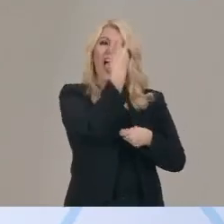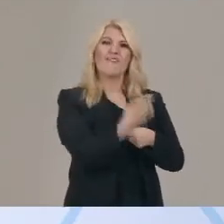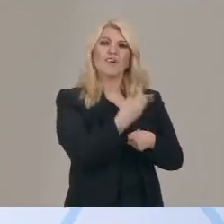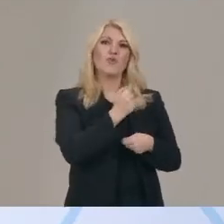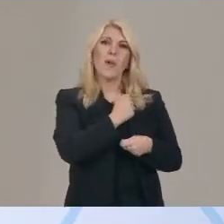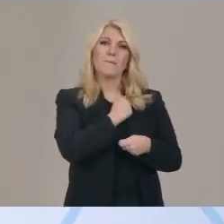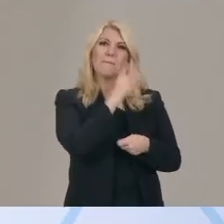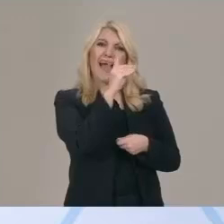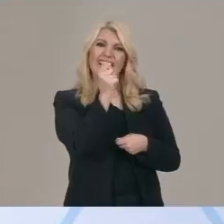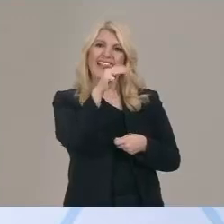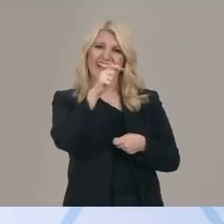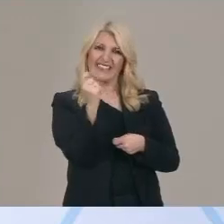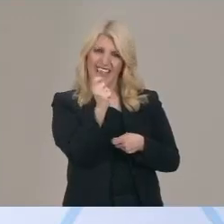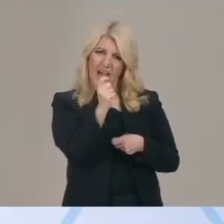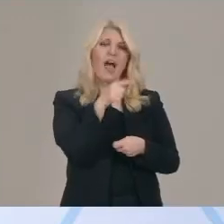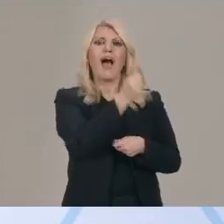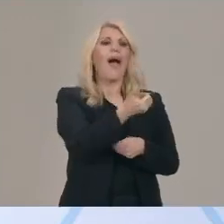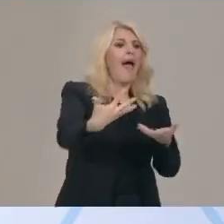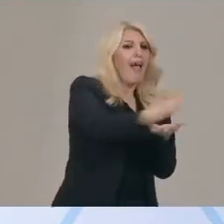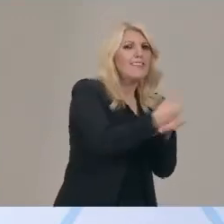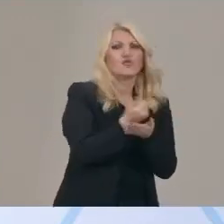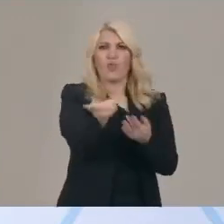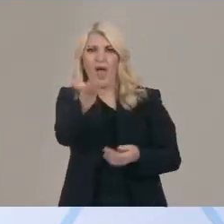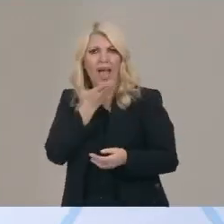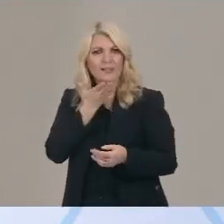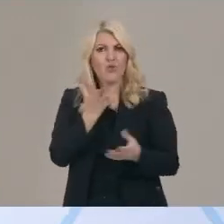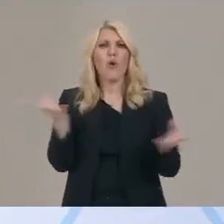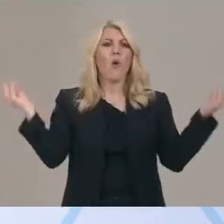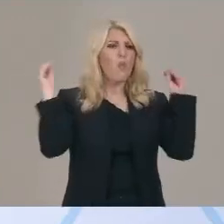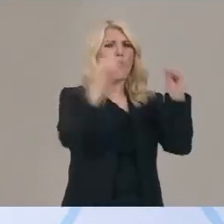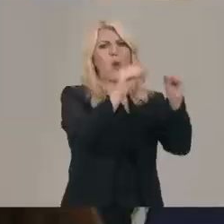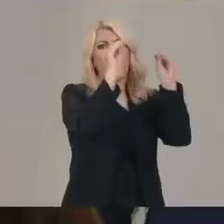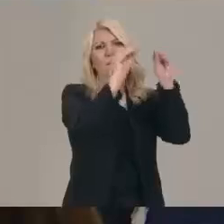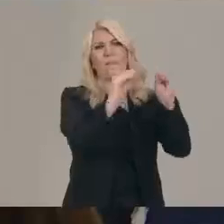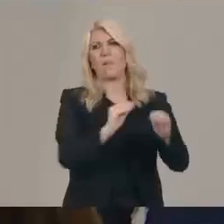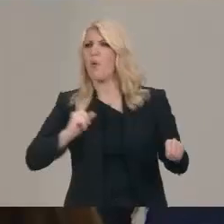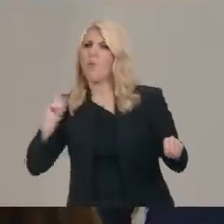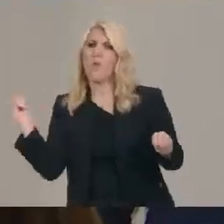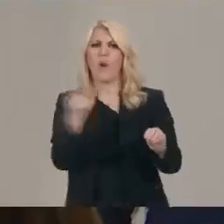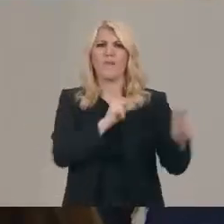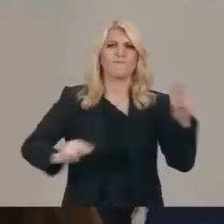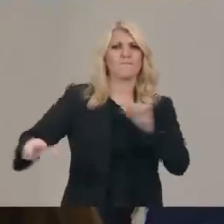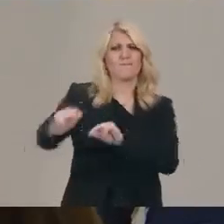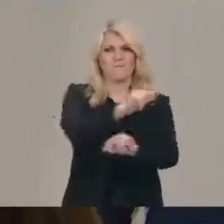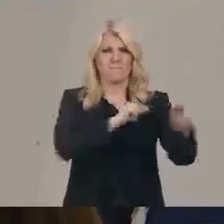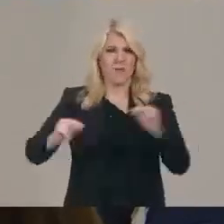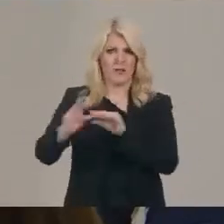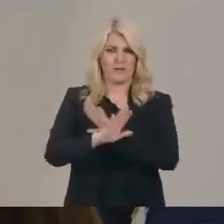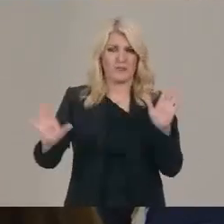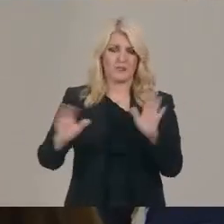1η Ιανουαρίου του 2025. Χωρίς αποκλίσεις, χωρίς τα περιθώρια αποκλίσεων που υπήρχαν μέχρι